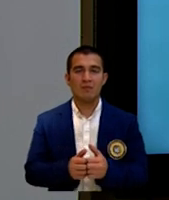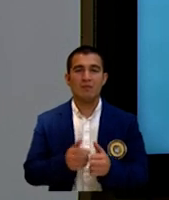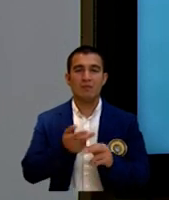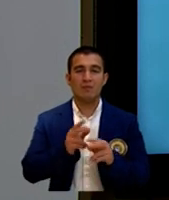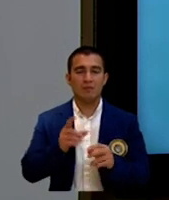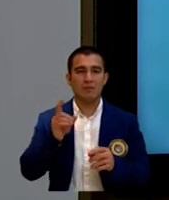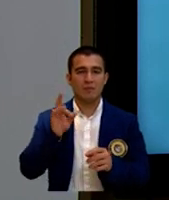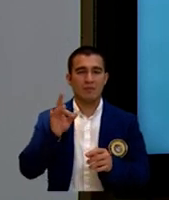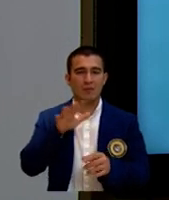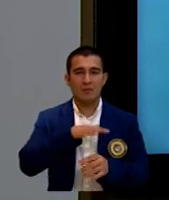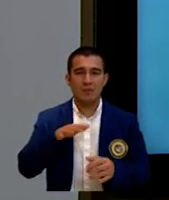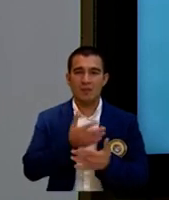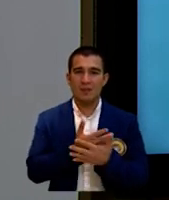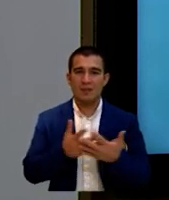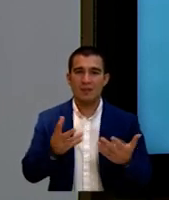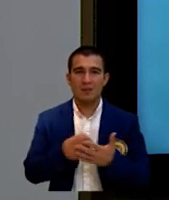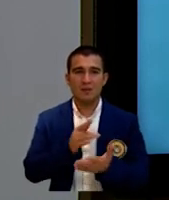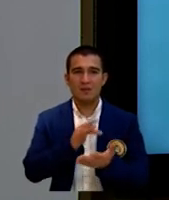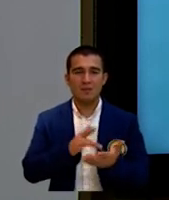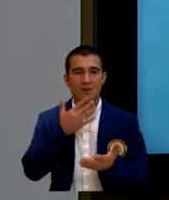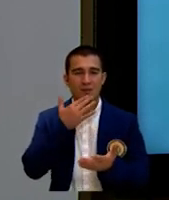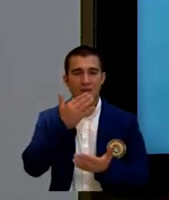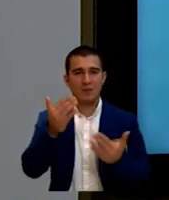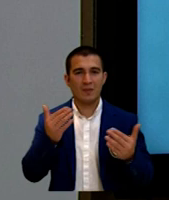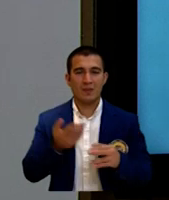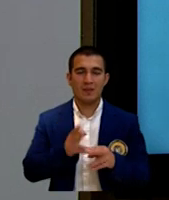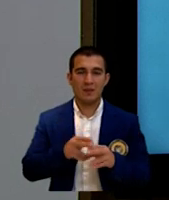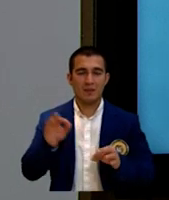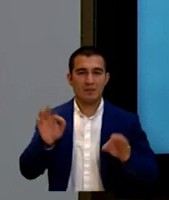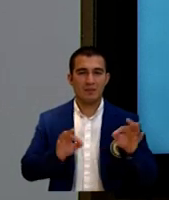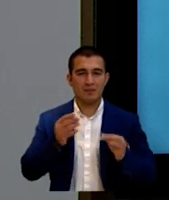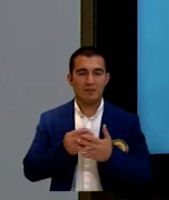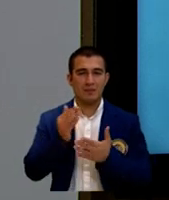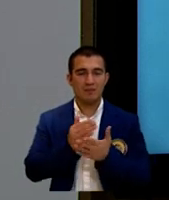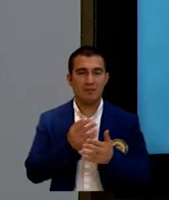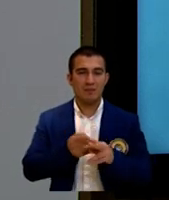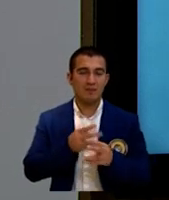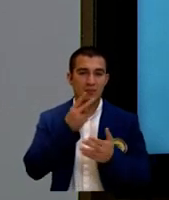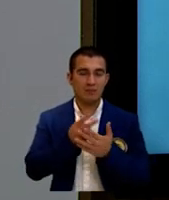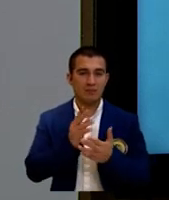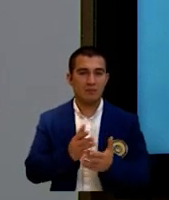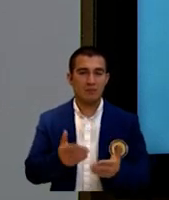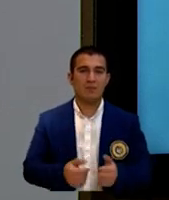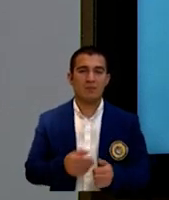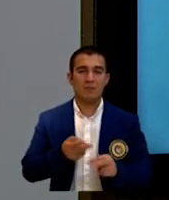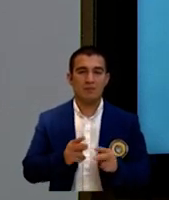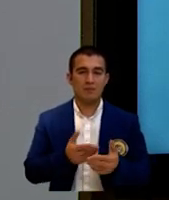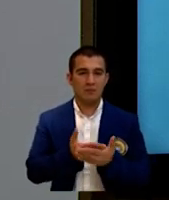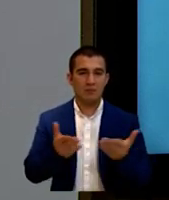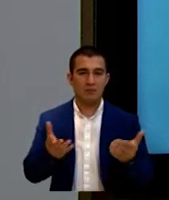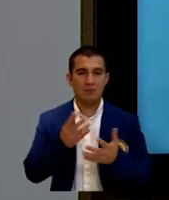aro aloqadorlikni ta'minlagan holda geografiya faniga murojaat qilamiz va